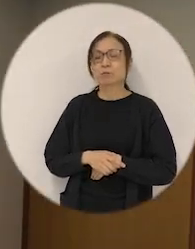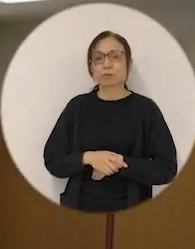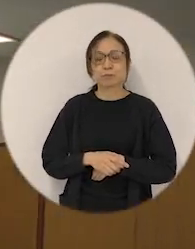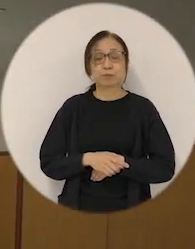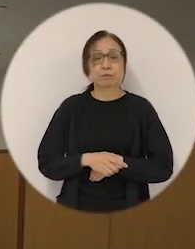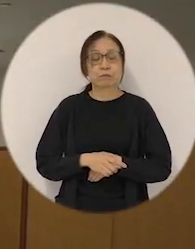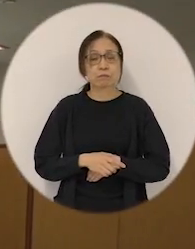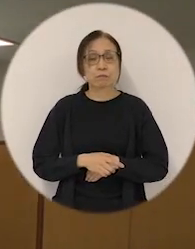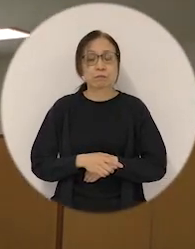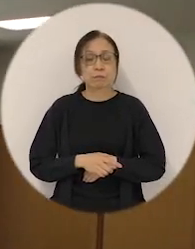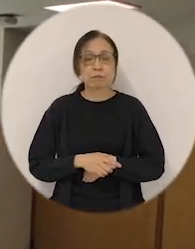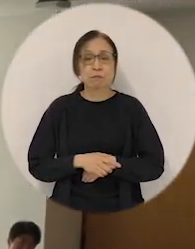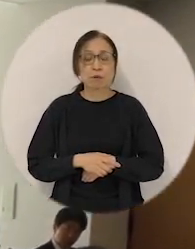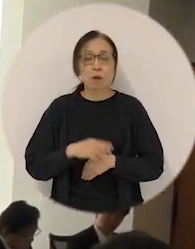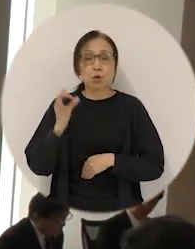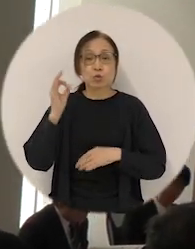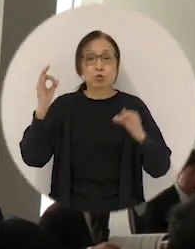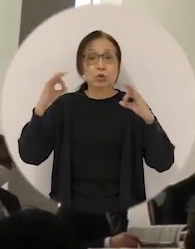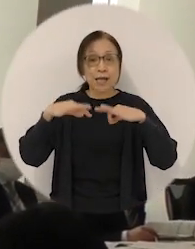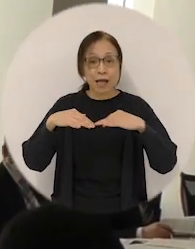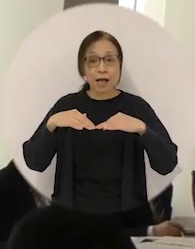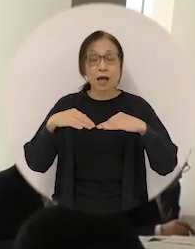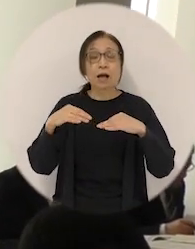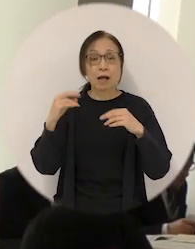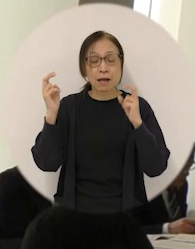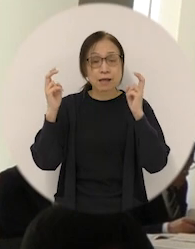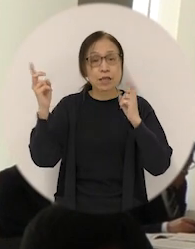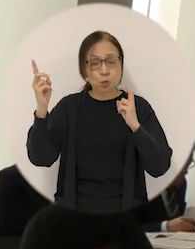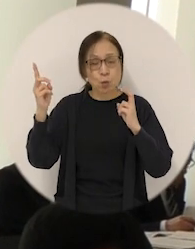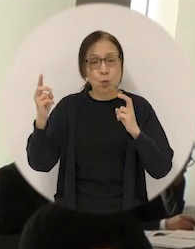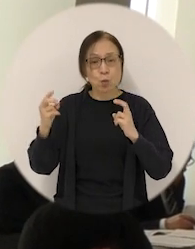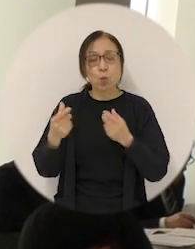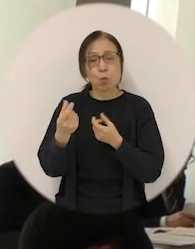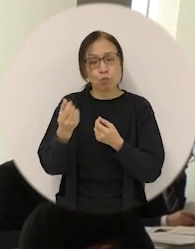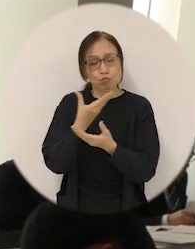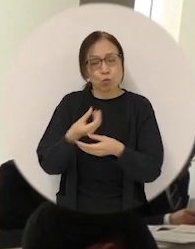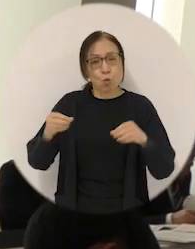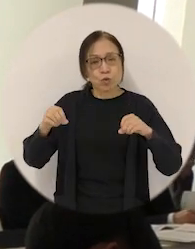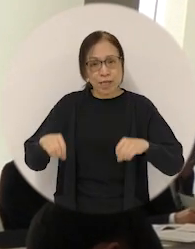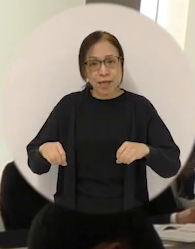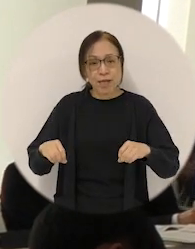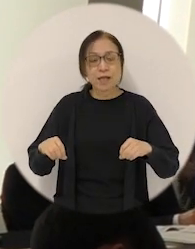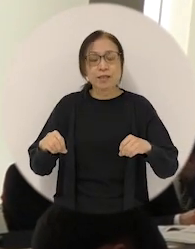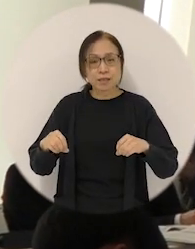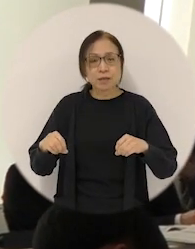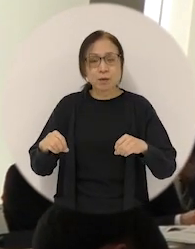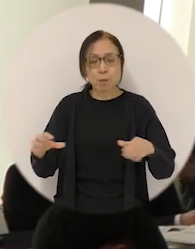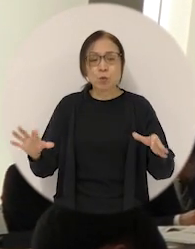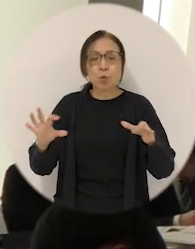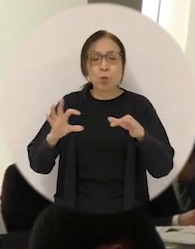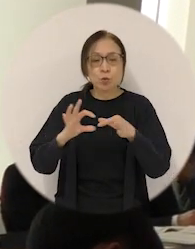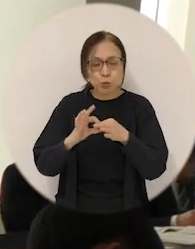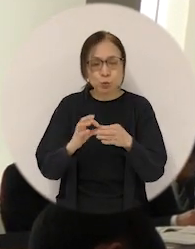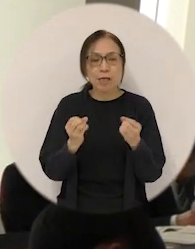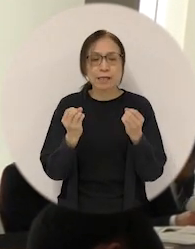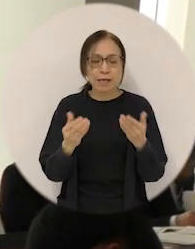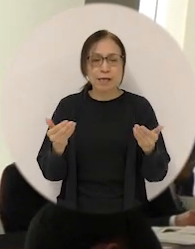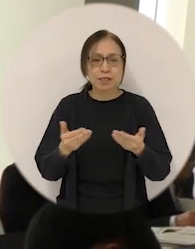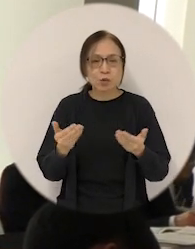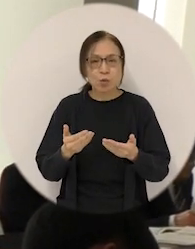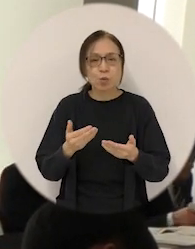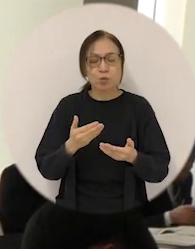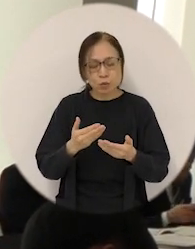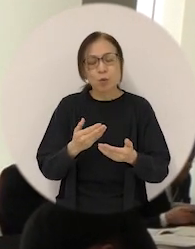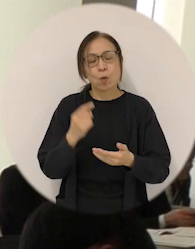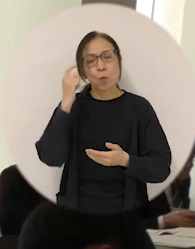つぶらやプロダクションと結んだ協定に基づく新事業というふうに受け止めているんですけれども